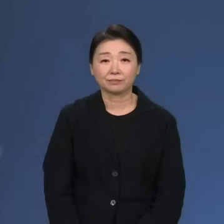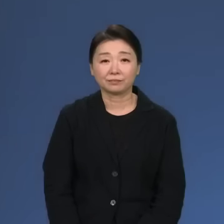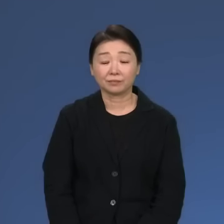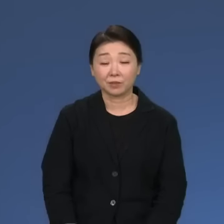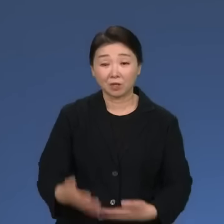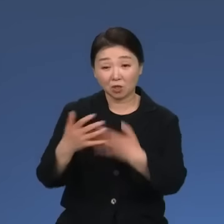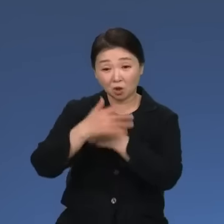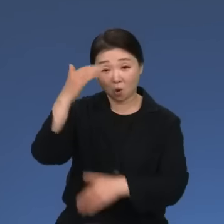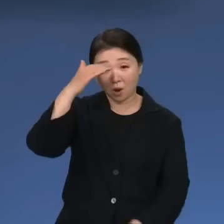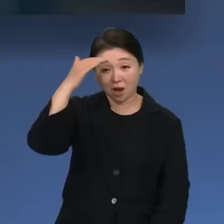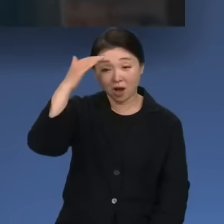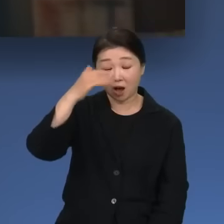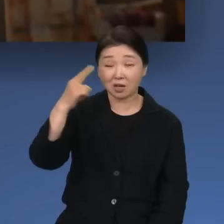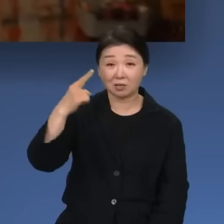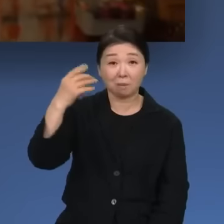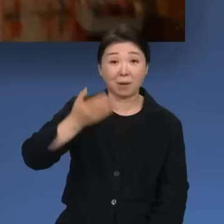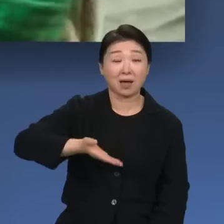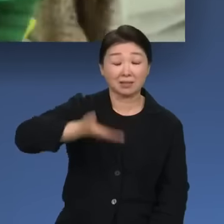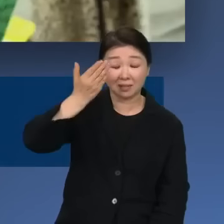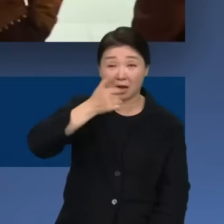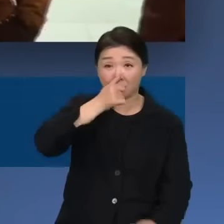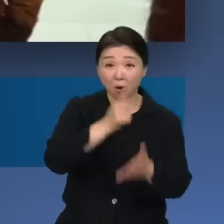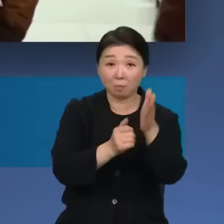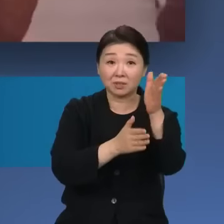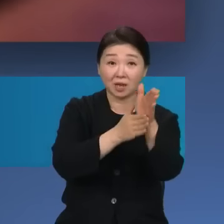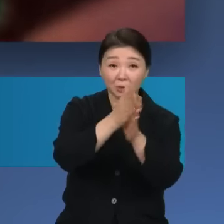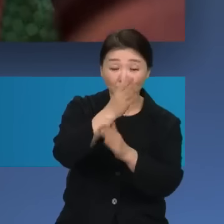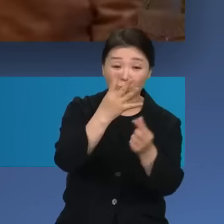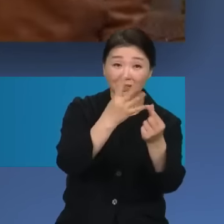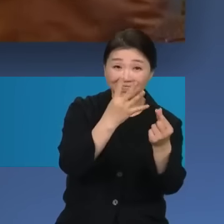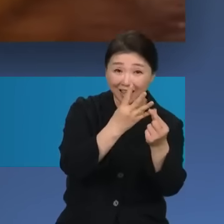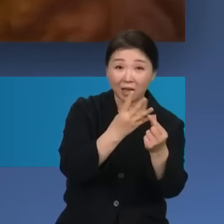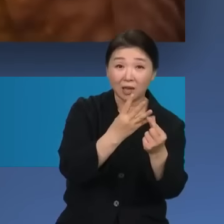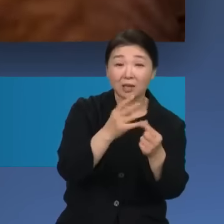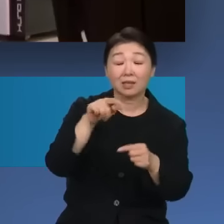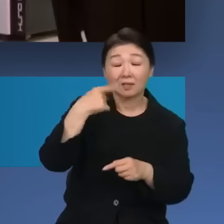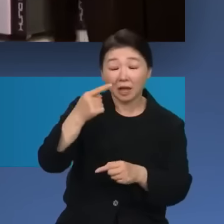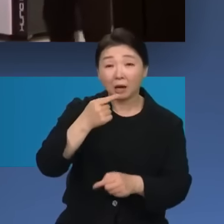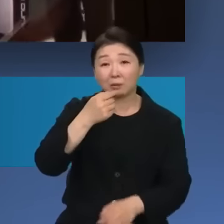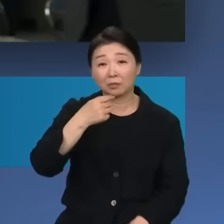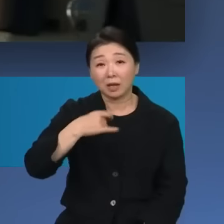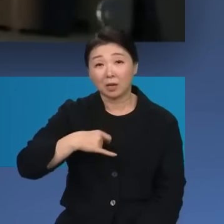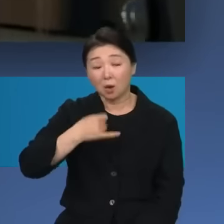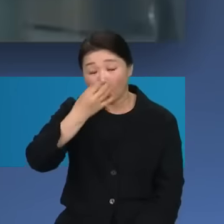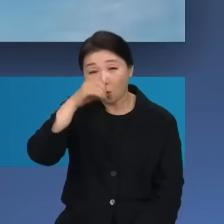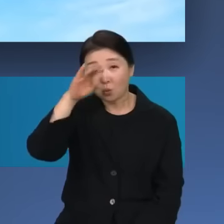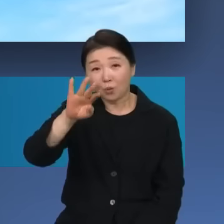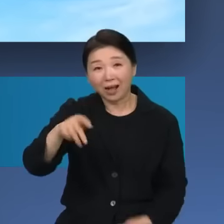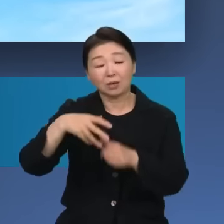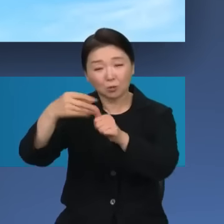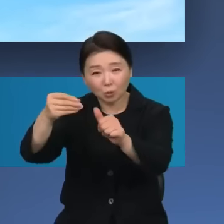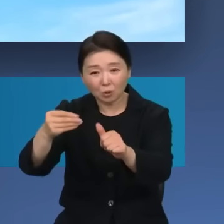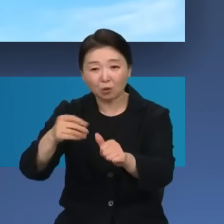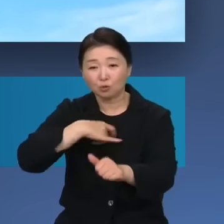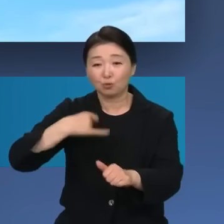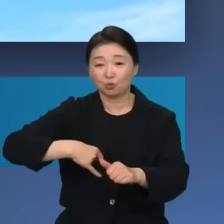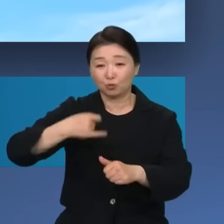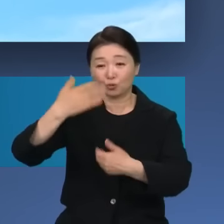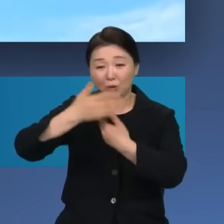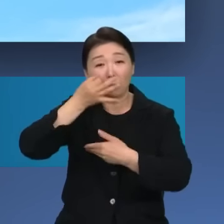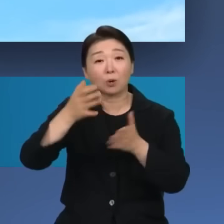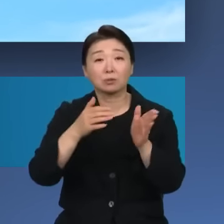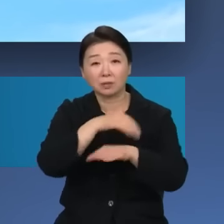1,000만 관객을 돌파한 범죄도시 4편이 다음 달 상하이 국제영화제에 초청돼 중국 관객들 앞에 선을 보입니다. 우리